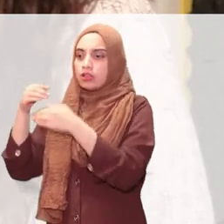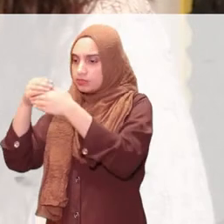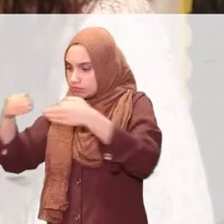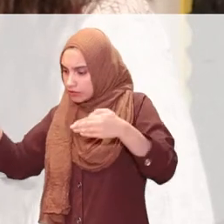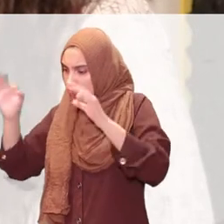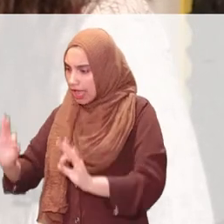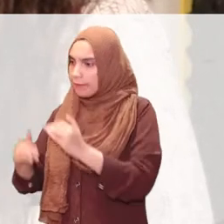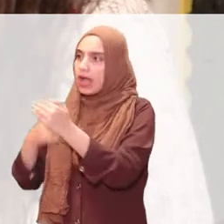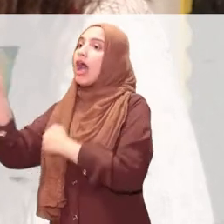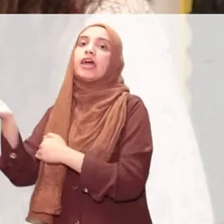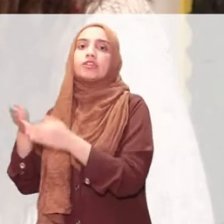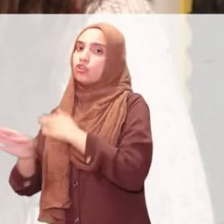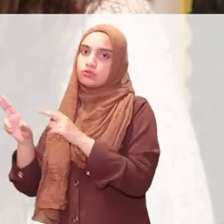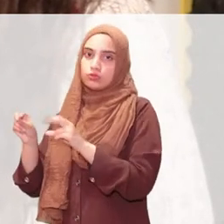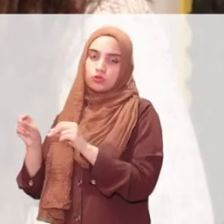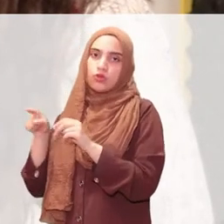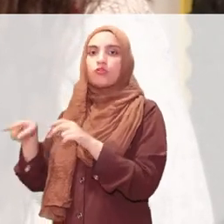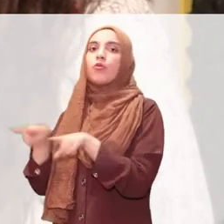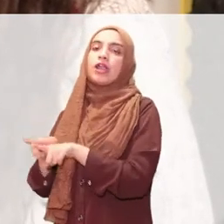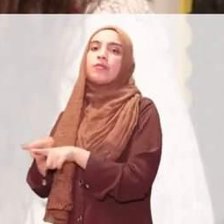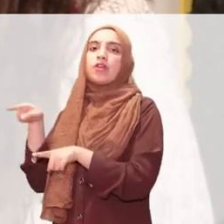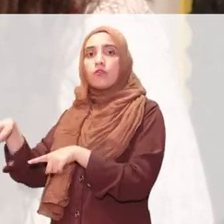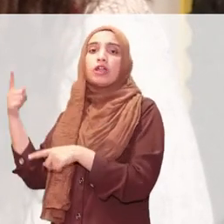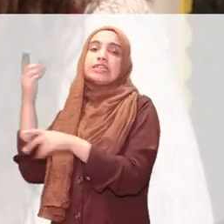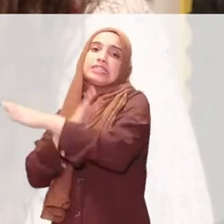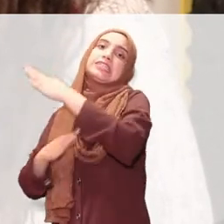किधर है मेंटल एबिलिटी तरह मौजूद डिफरेंट